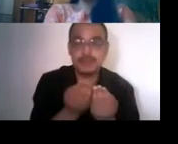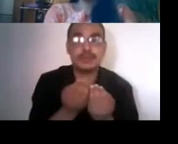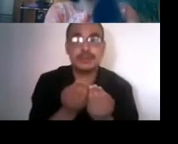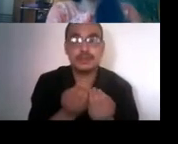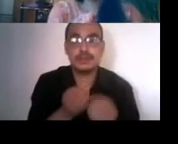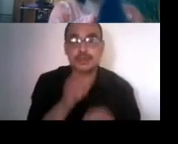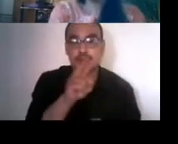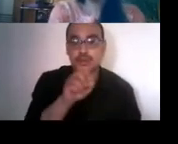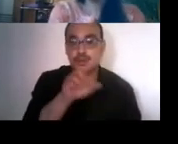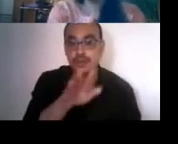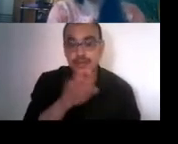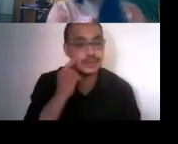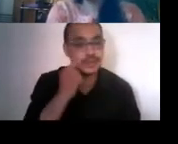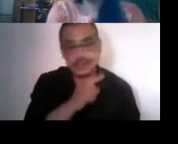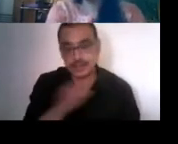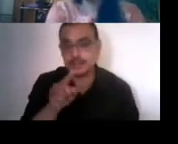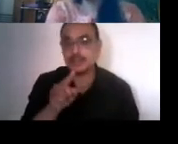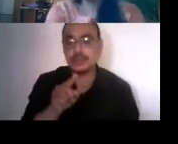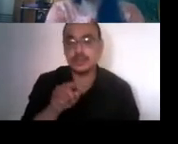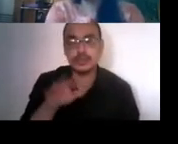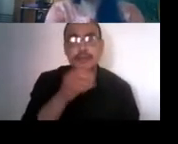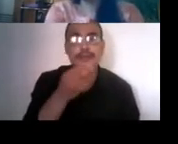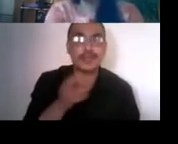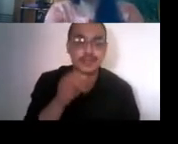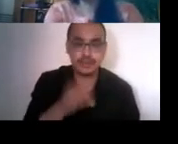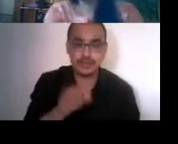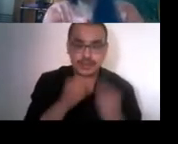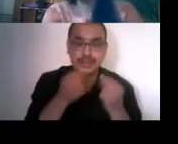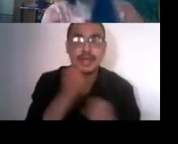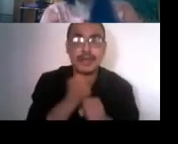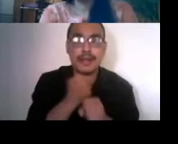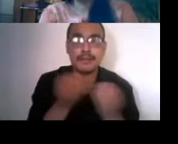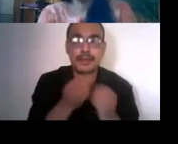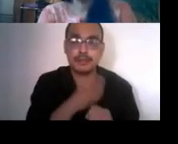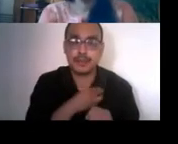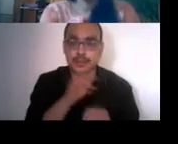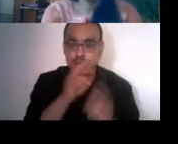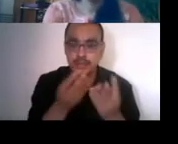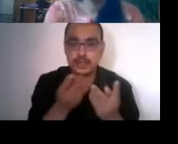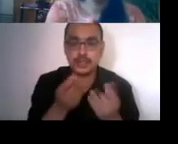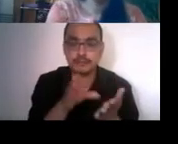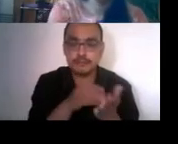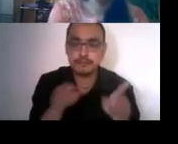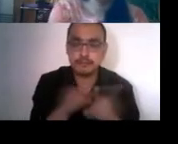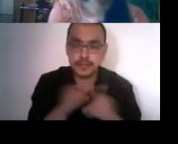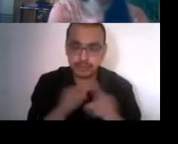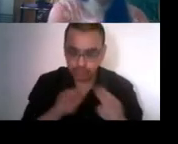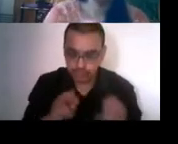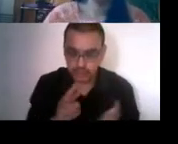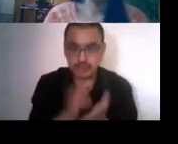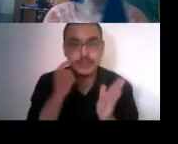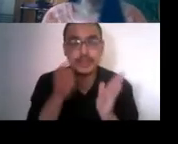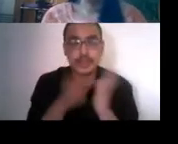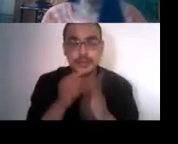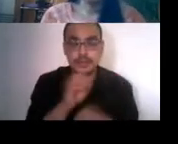2019 हेरिराख्दाखेरि सबैजनाले यो सेक्टरमा काम गर्ने मानिसहरूले हामीले र डाटा तथ्याङ्कले पनि के देखाइरहेको छ भन्दाखेरि